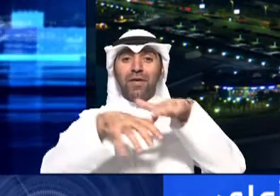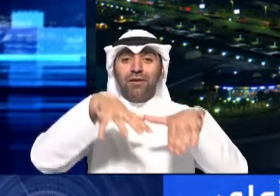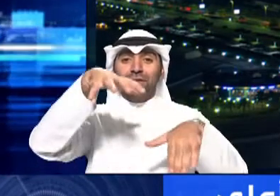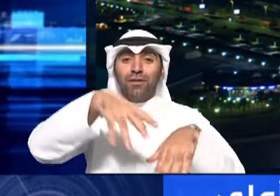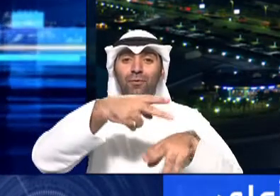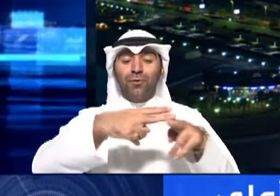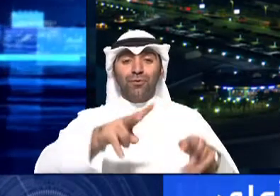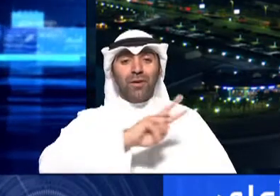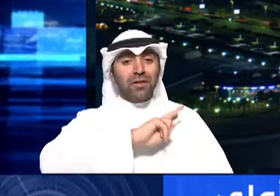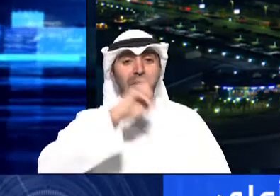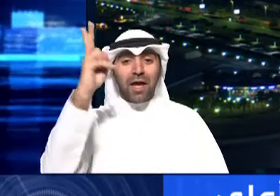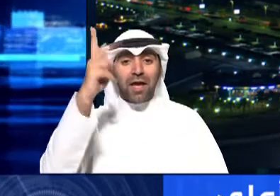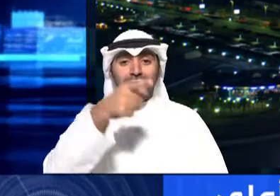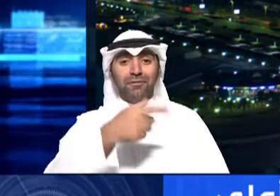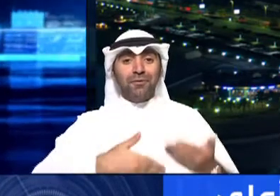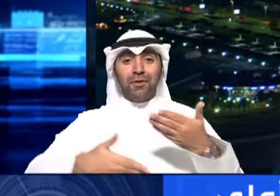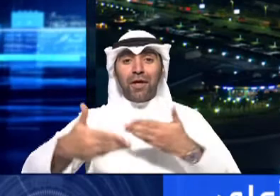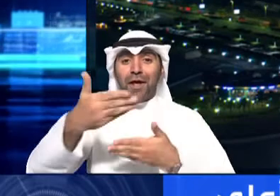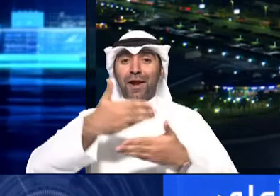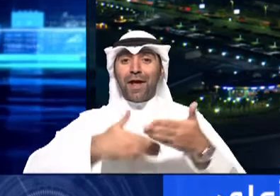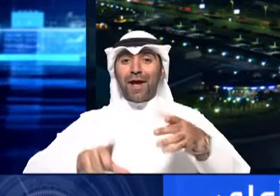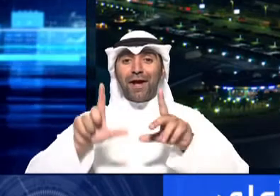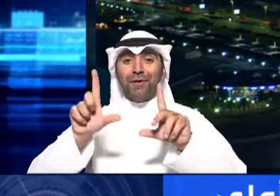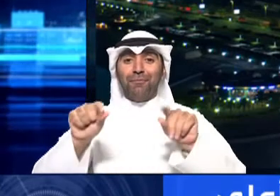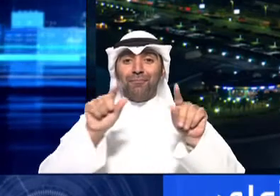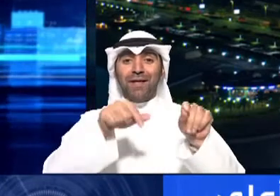بمثل هذا الوسام اللي لم يحصل عليه أحد من